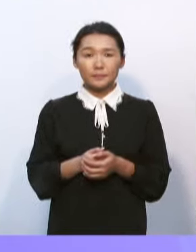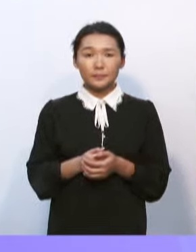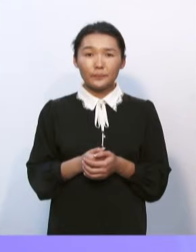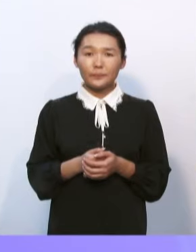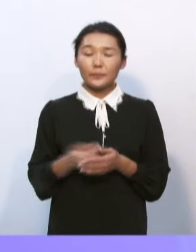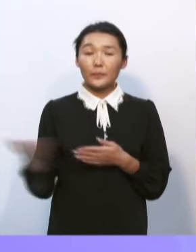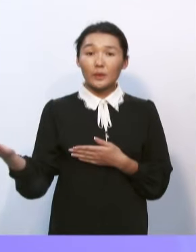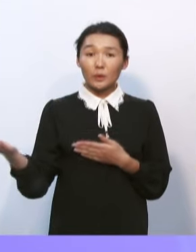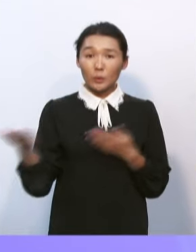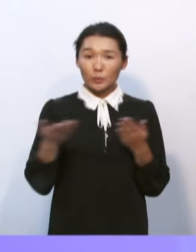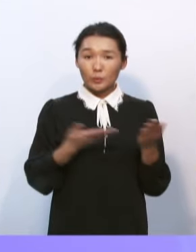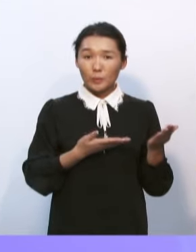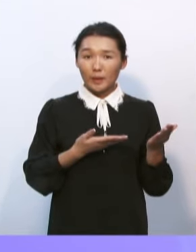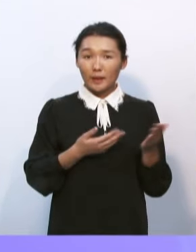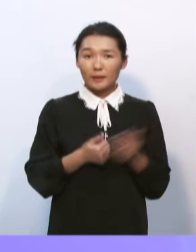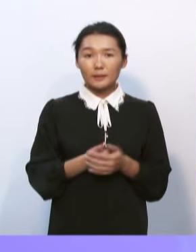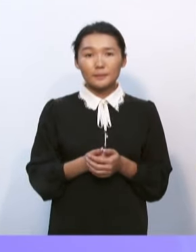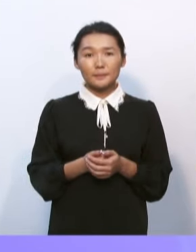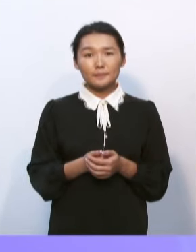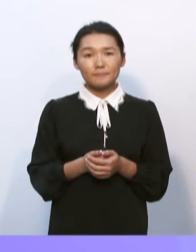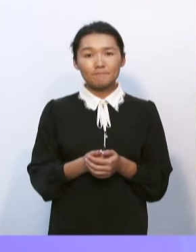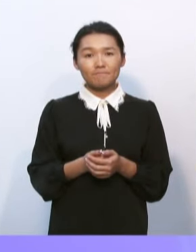Тосуп алат.